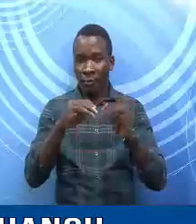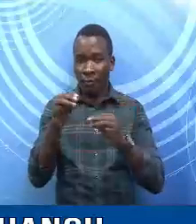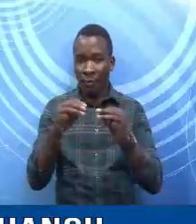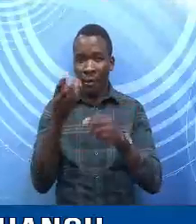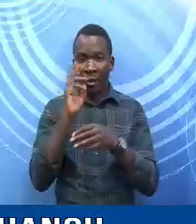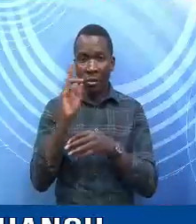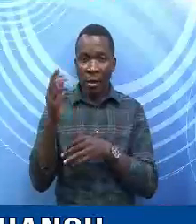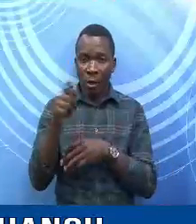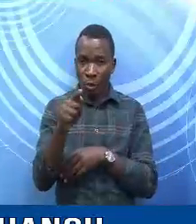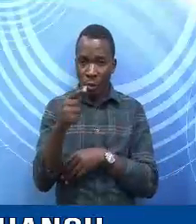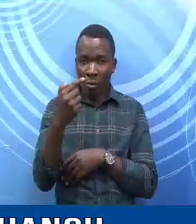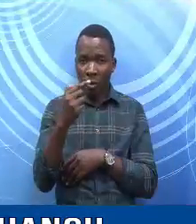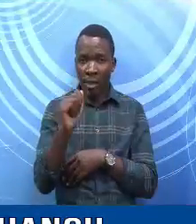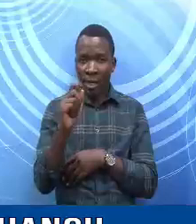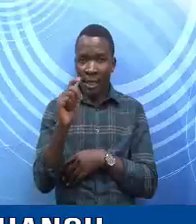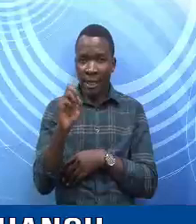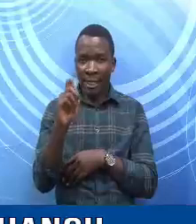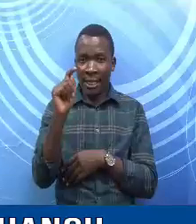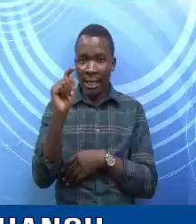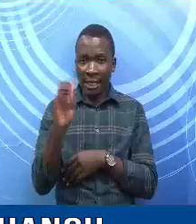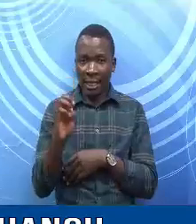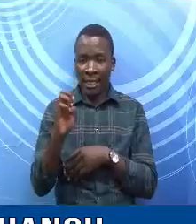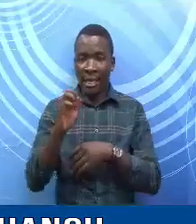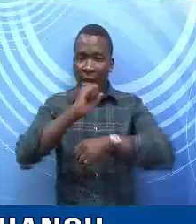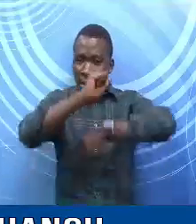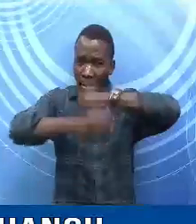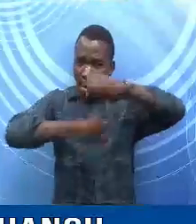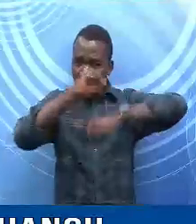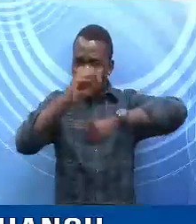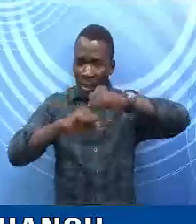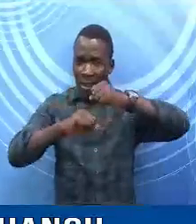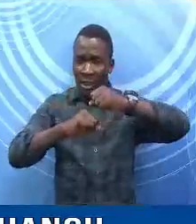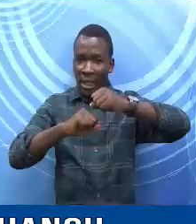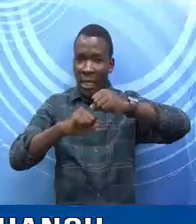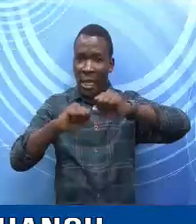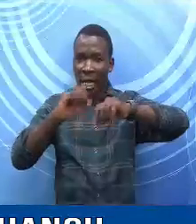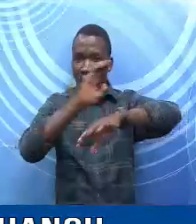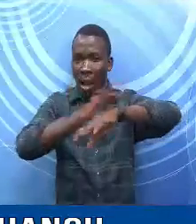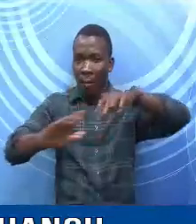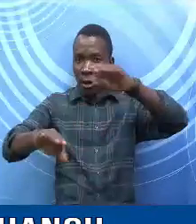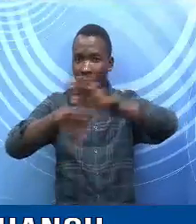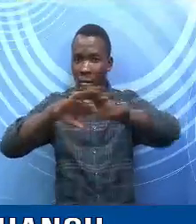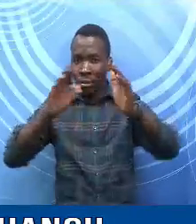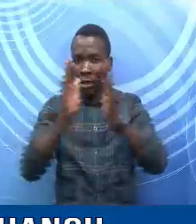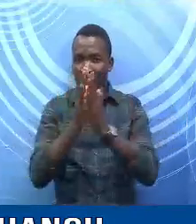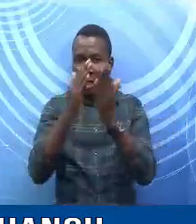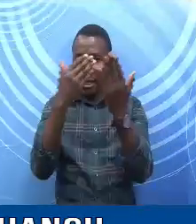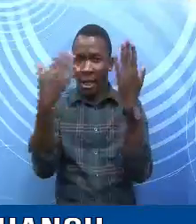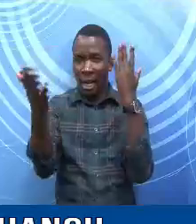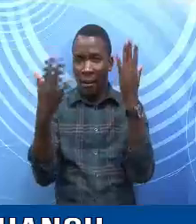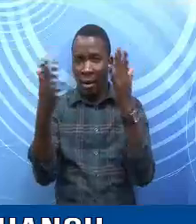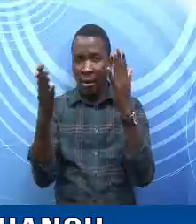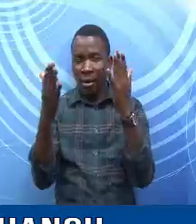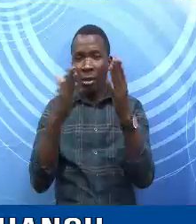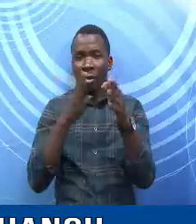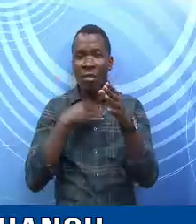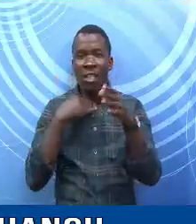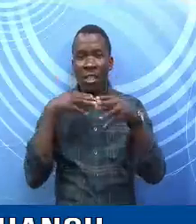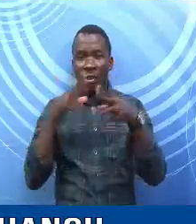yugatete ahambiriye amaguru n'amaboko twihutire rero gushaka uburyo twaciye migozi yari